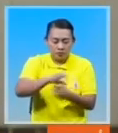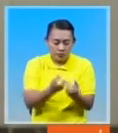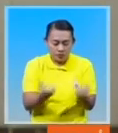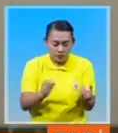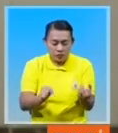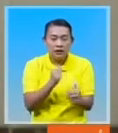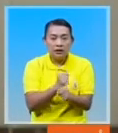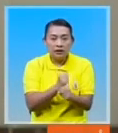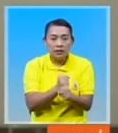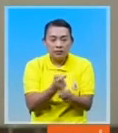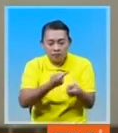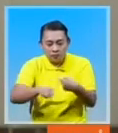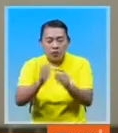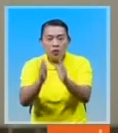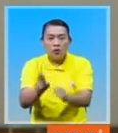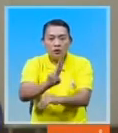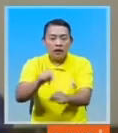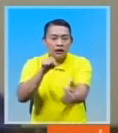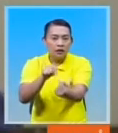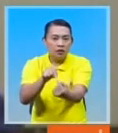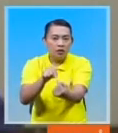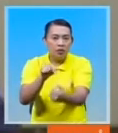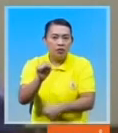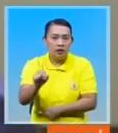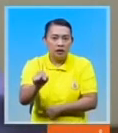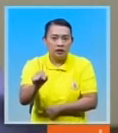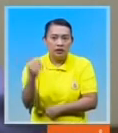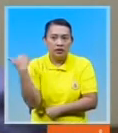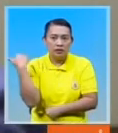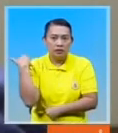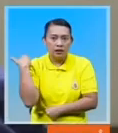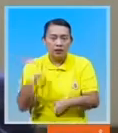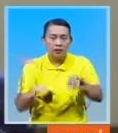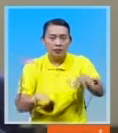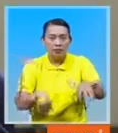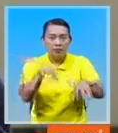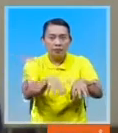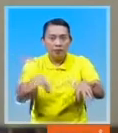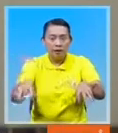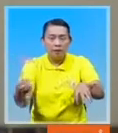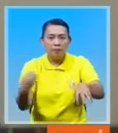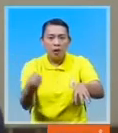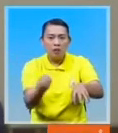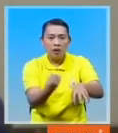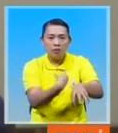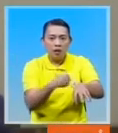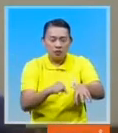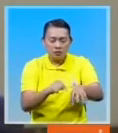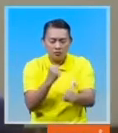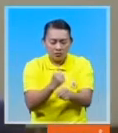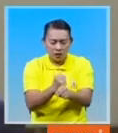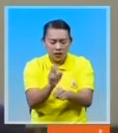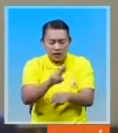านจากทั้งหลายๆค่ายมาบอกว่าวันนี้มันใช้งานร้อยนะครับ